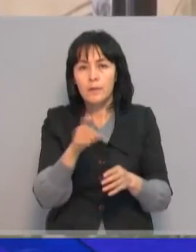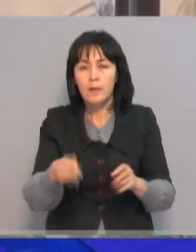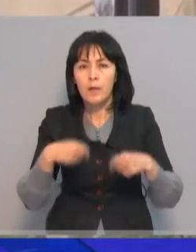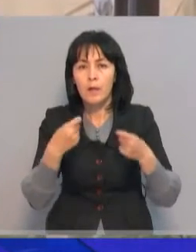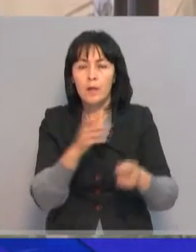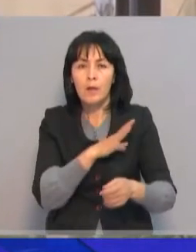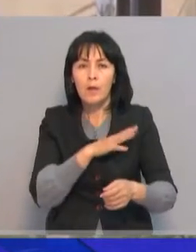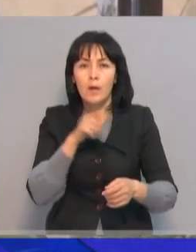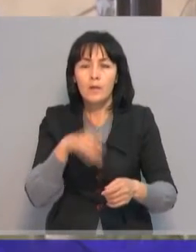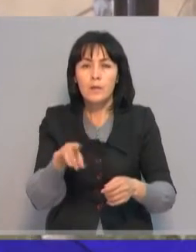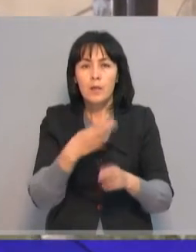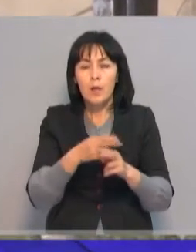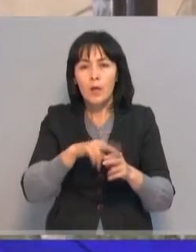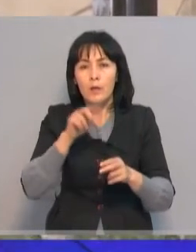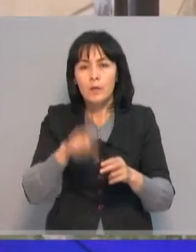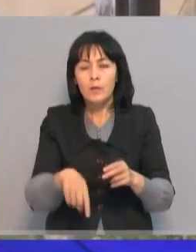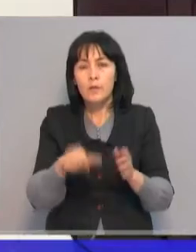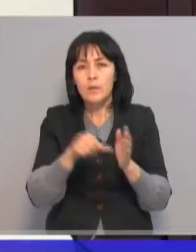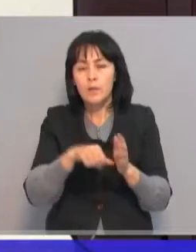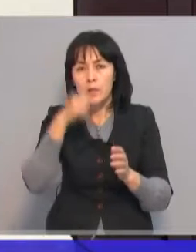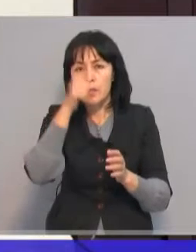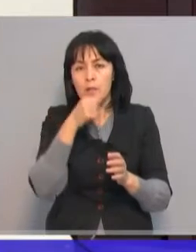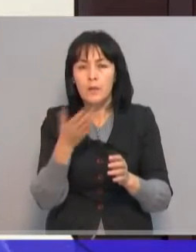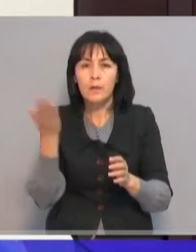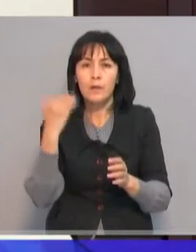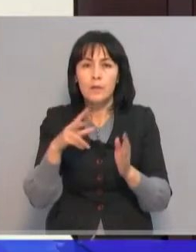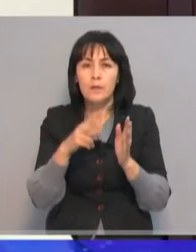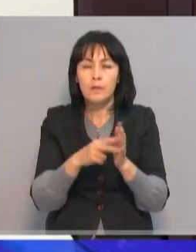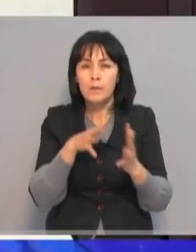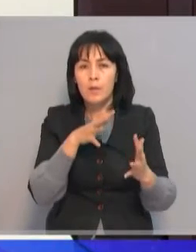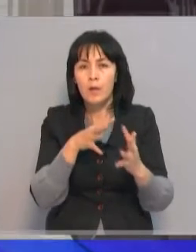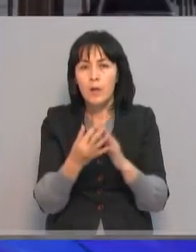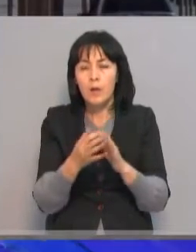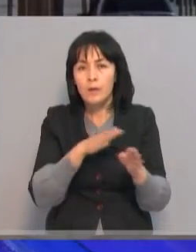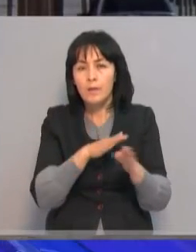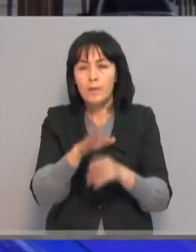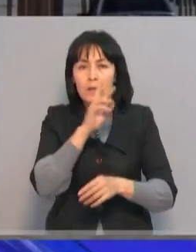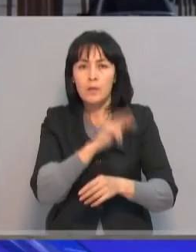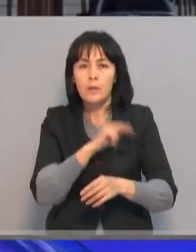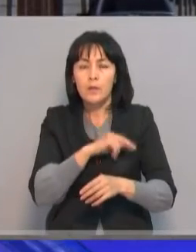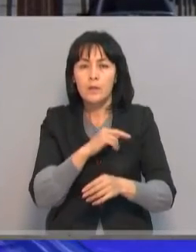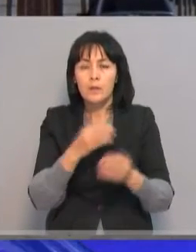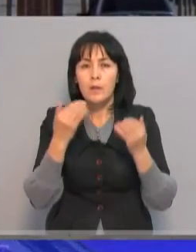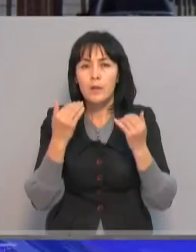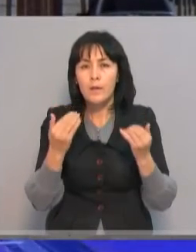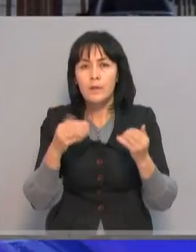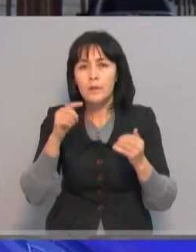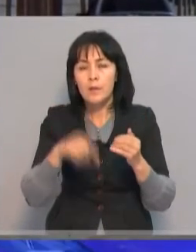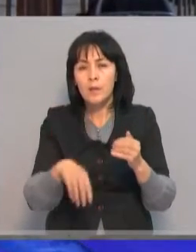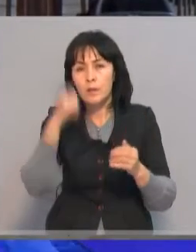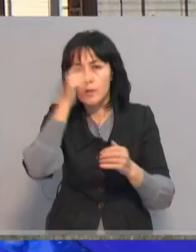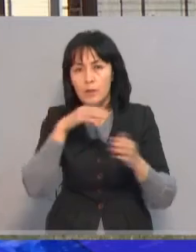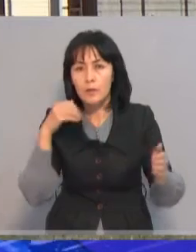В молодом районе, который появился всего 6 лет, сейчас в 8 населенных пунктах ведутся работы по электрификации. До конца